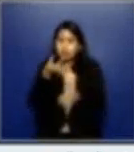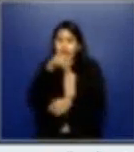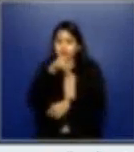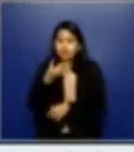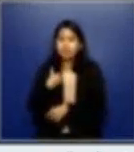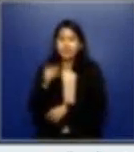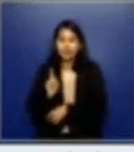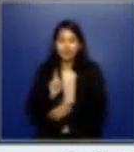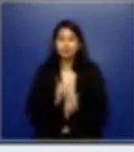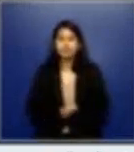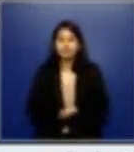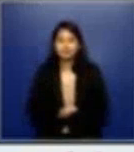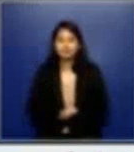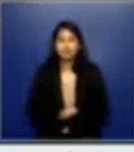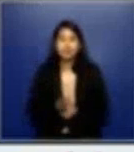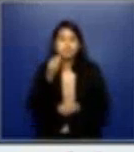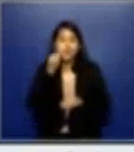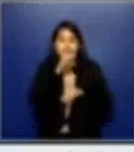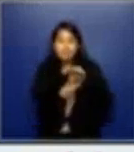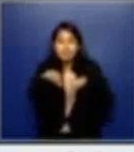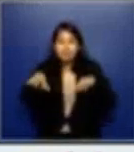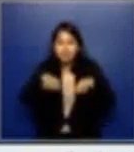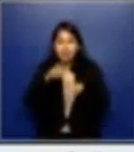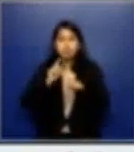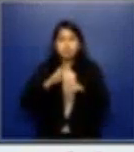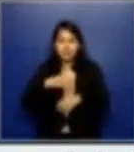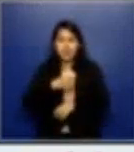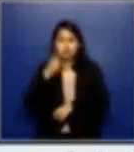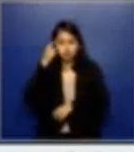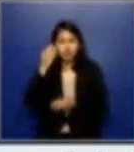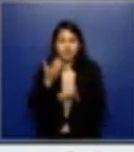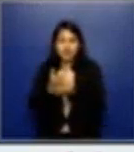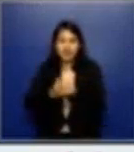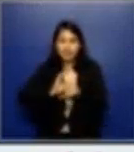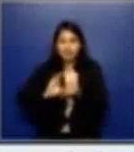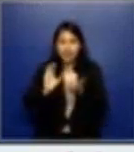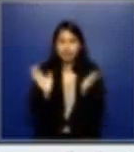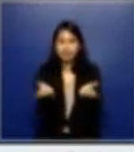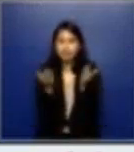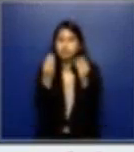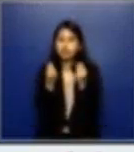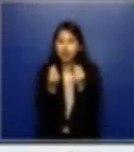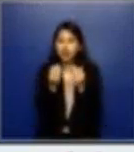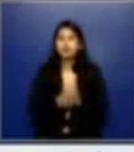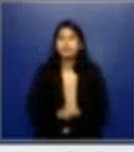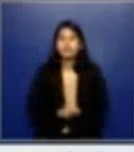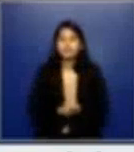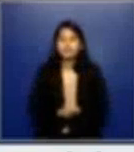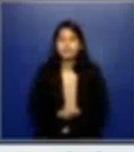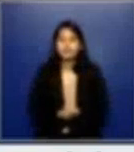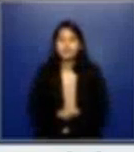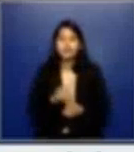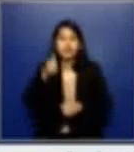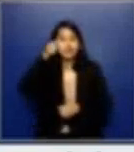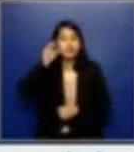างไรหลายหมู่บ้านหลายพื้นที่ก็อยากจะรู้ว่าจัดลงไปอยู่หมู่บ้านเขาเท่าไหร่อย่างไรเพราะนั้นสามวัน